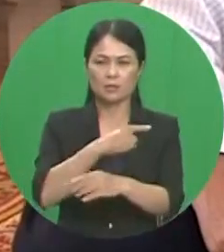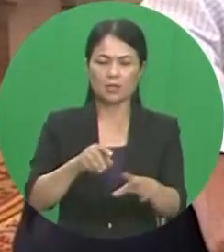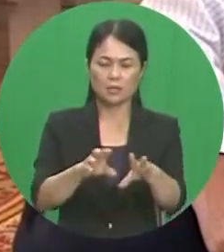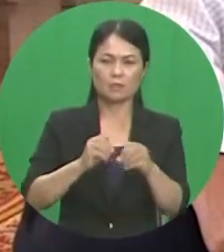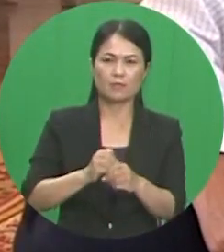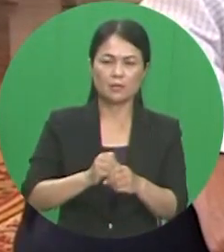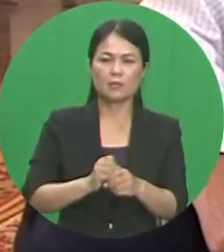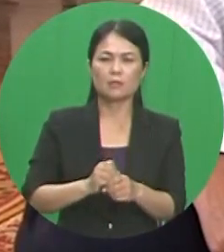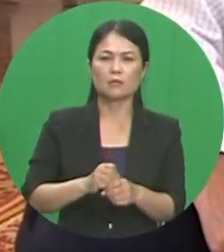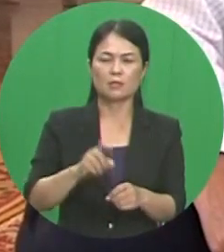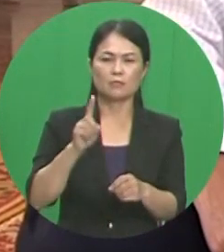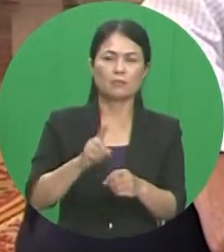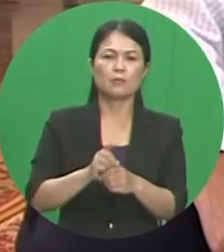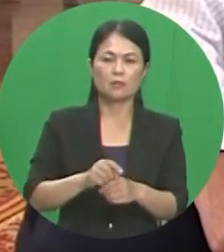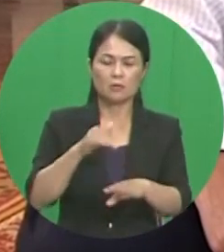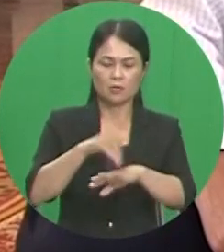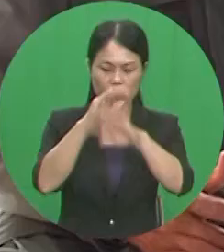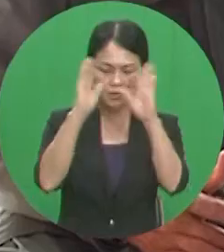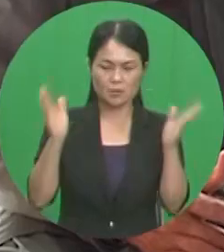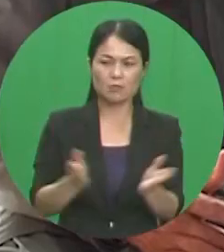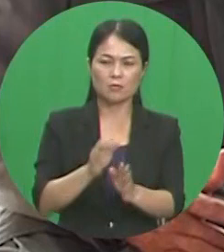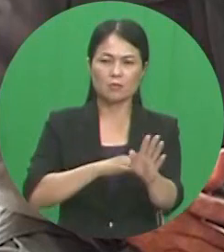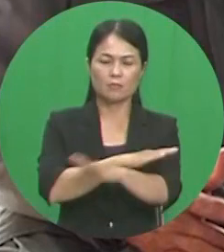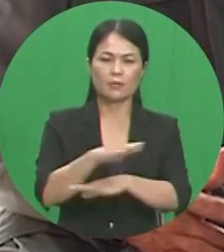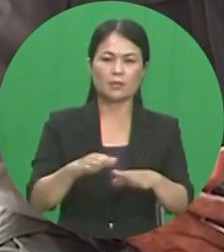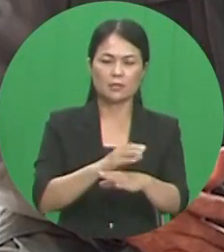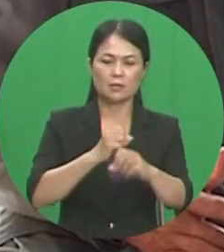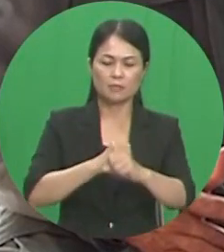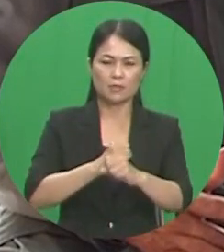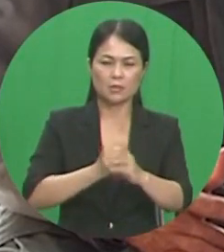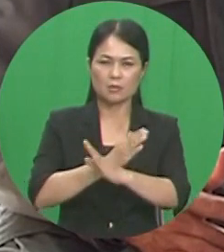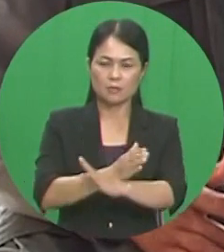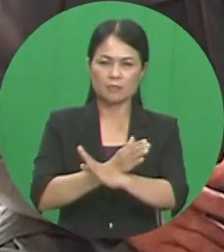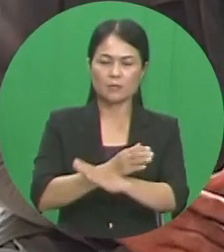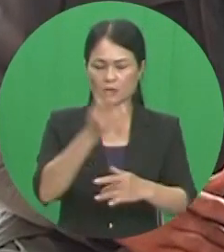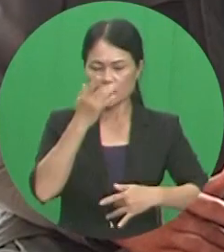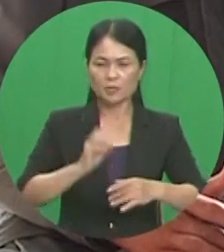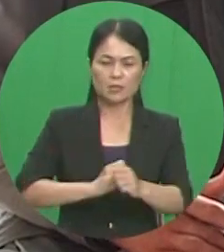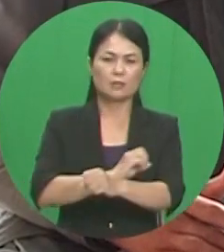ទួលបានចំណាត់ថ្នាក់លេខ1លើពិភពលោកក្នុងការគ្រប់គ្រងការការពារទប់ស្កាត់ជ